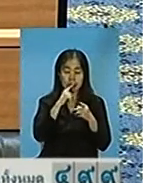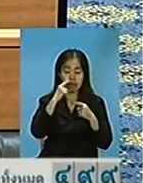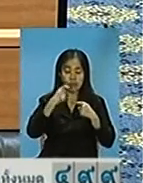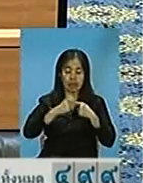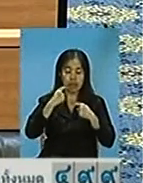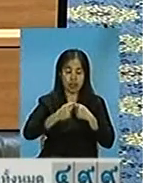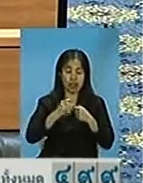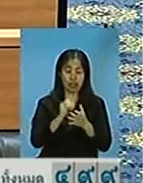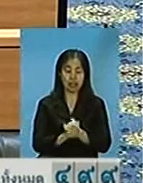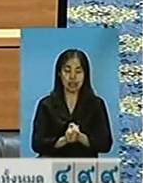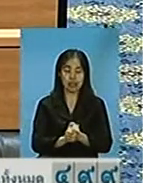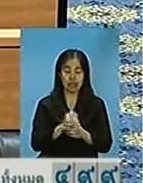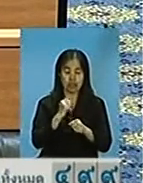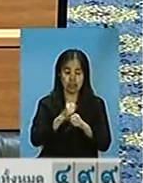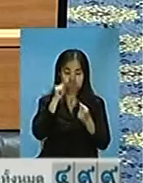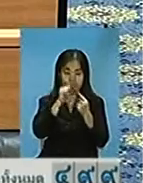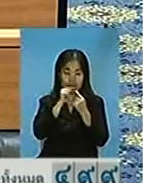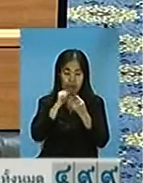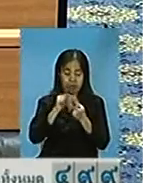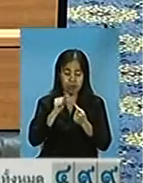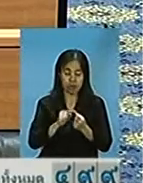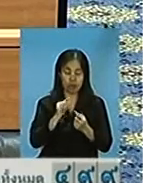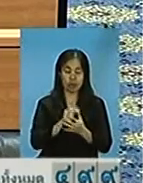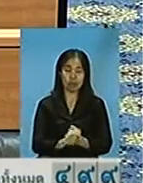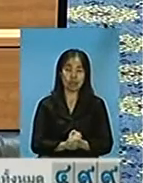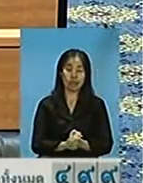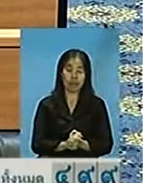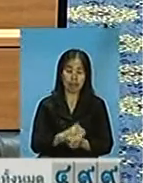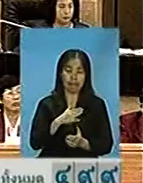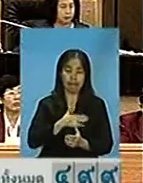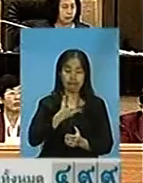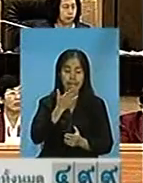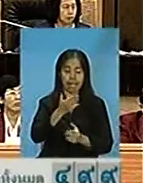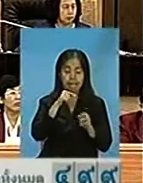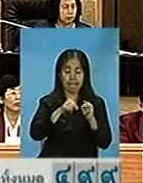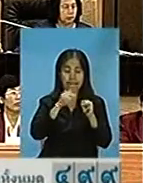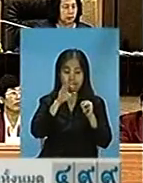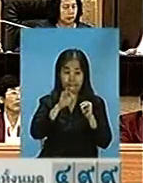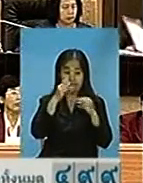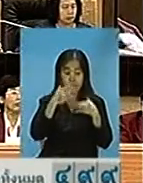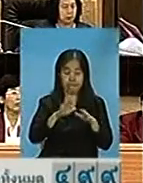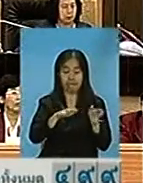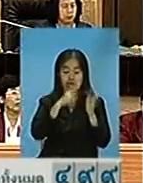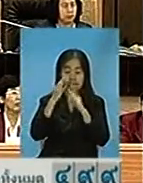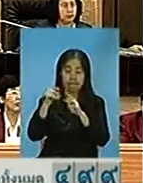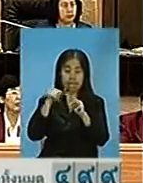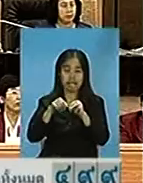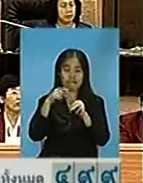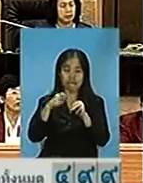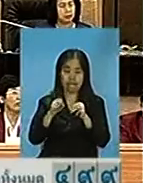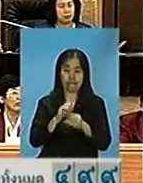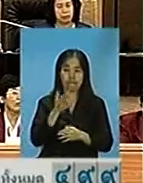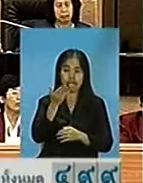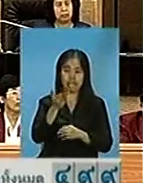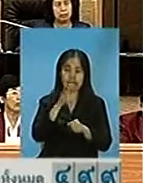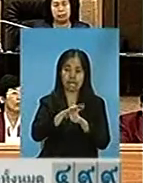านฮะฉะนั้นผมพูดในประเด็นนะฮะขอบคุณครับท่านประธาน เอาผมขอมาตรา9เดี๋ยวผมไปมาตรา10นะมันพอแล้วท่านสมบูรณ์อธิบายไว้